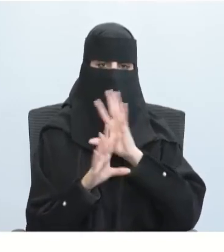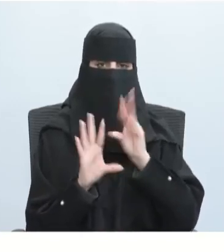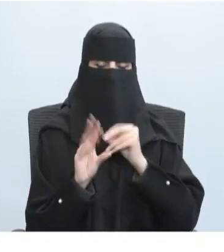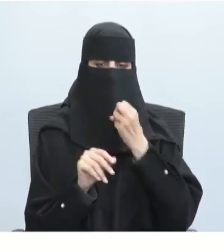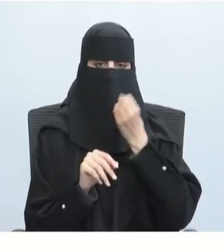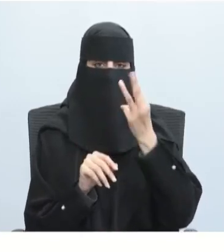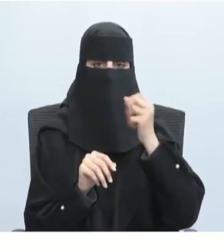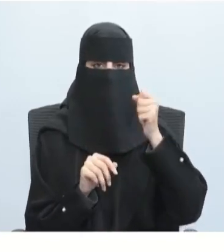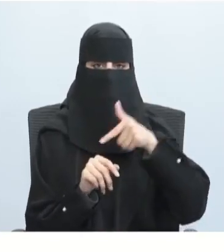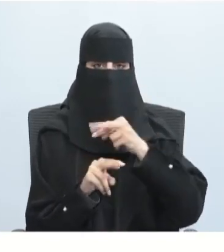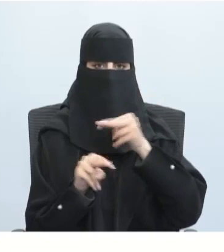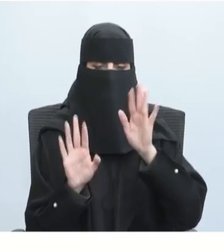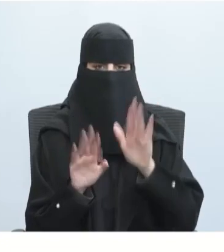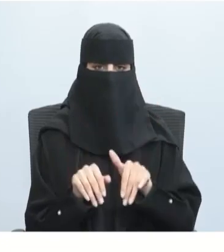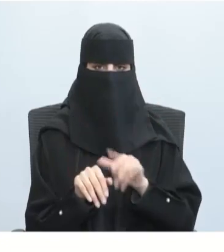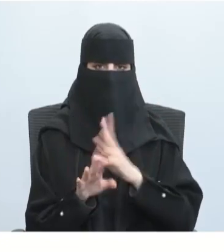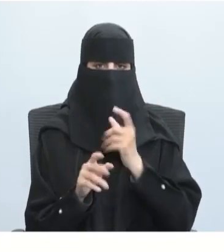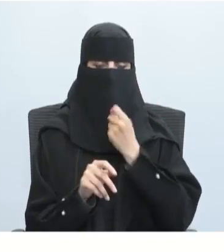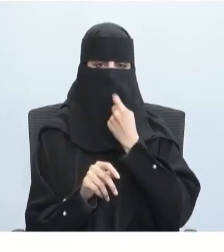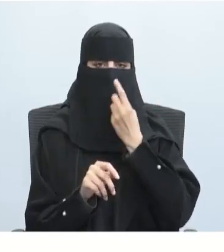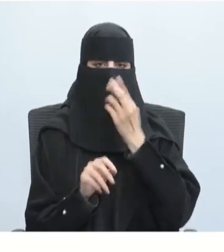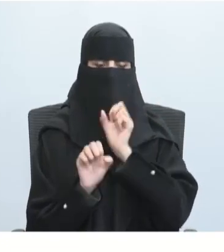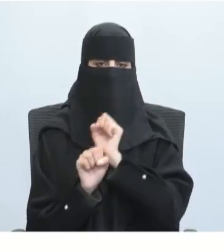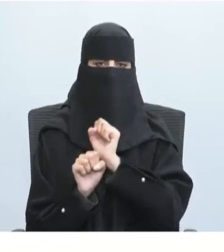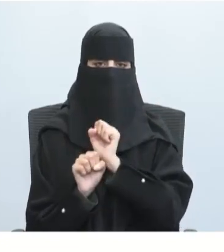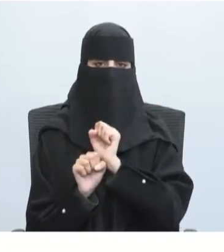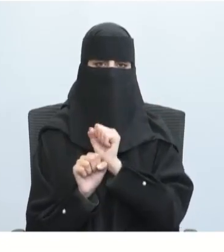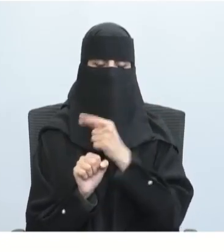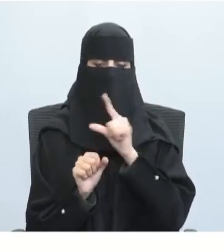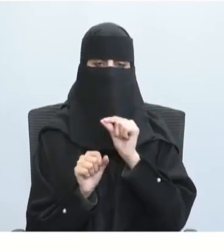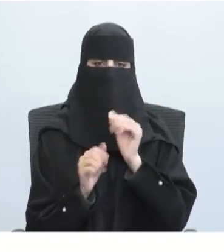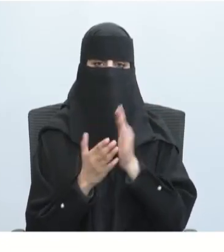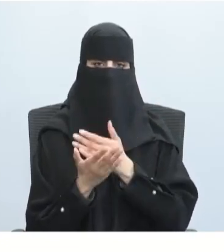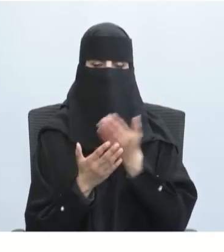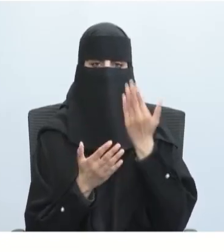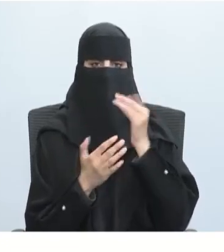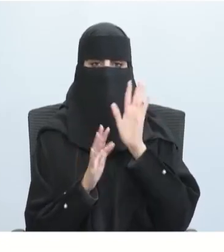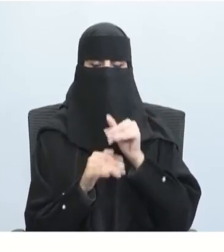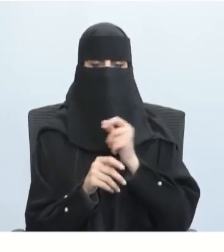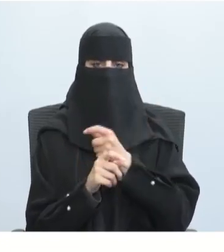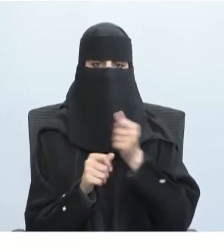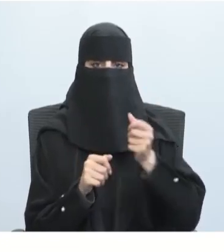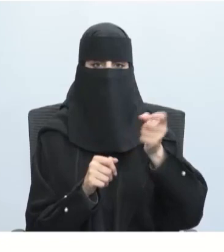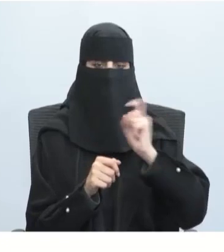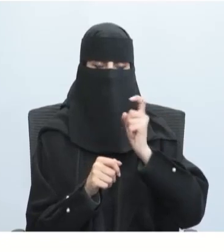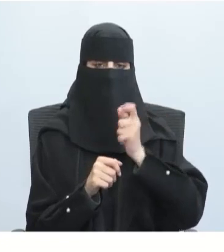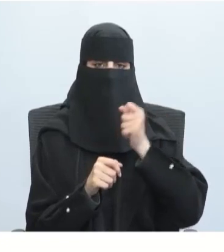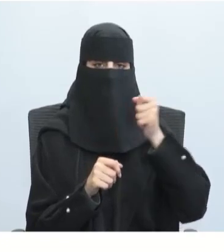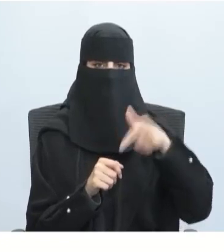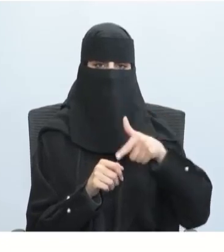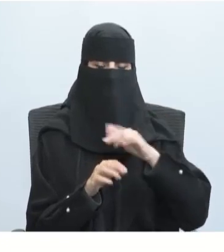سنويه ذكرنا قد يكون العائد على ست اشهر قد يكون على سنه ونصف قد يكون على سنه وبالتالي تختلف